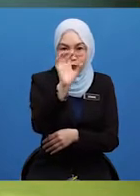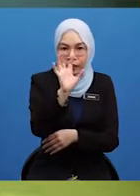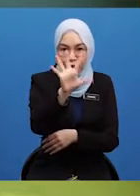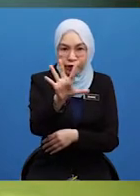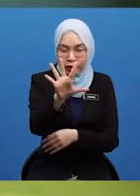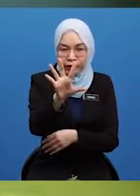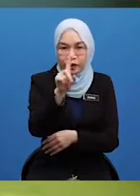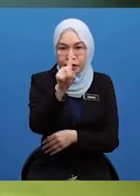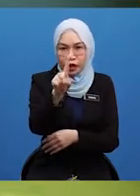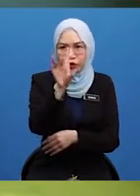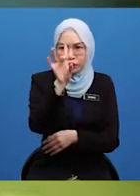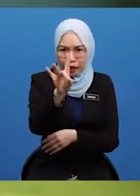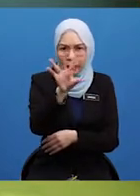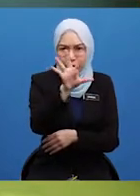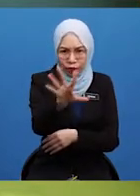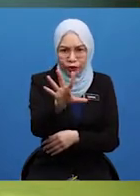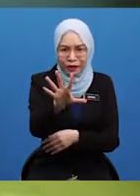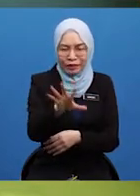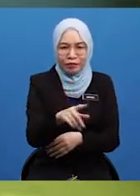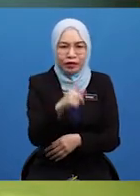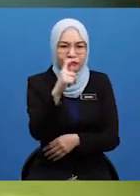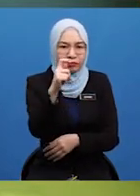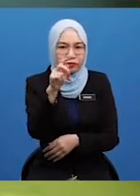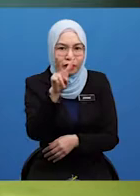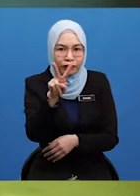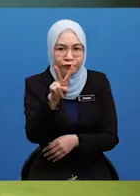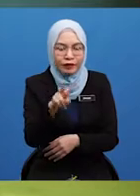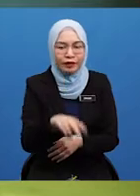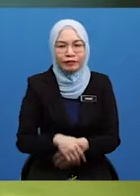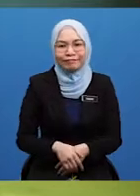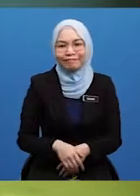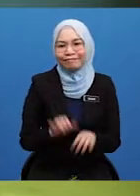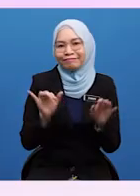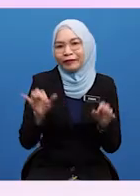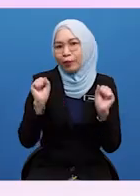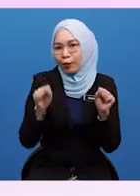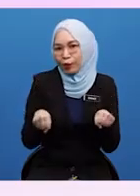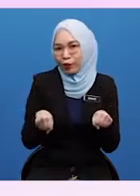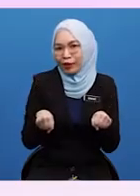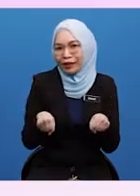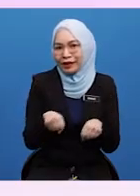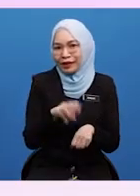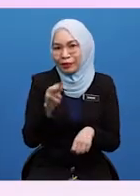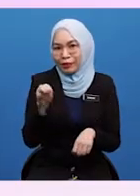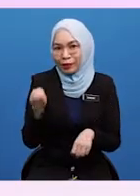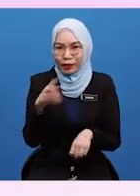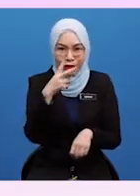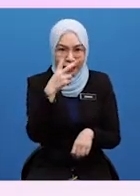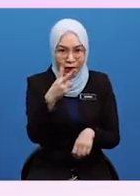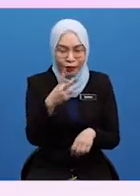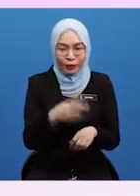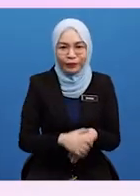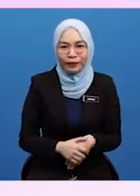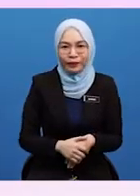television dan 20 saluran radio di Malaysia tidak ketinggalan